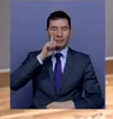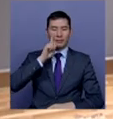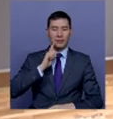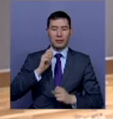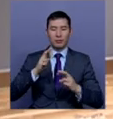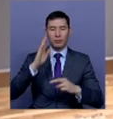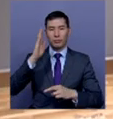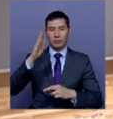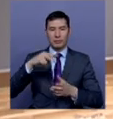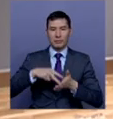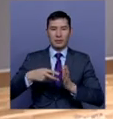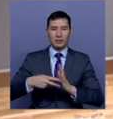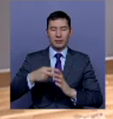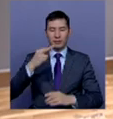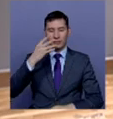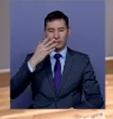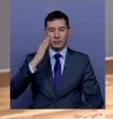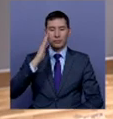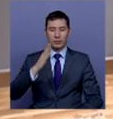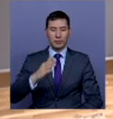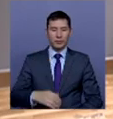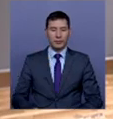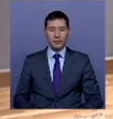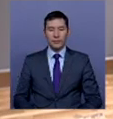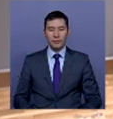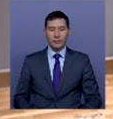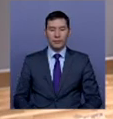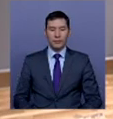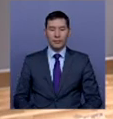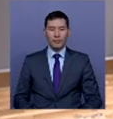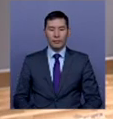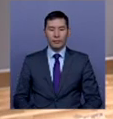болашақ ұрпаққа аманат ретінде жеткізіп, мүмкіндігінше насихатта болып табылады.